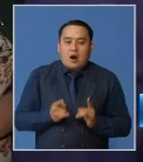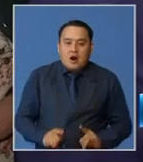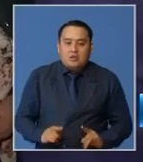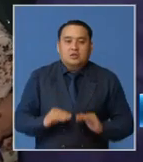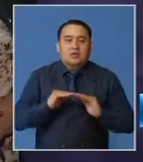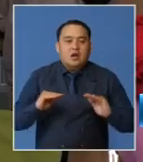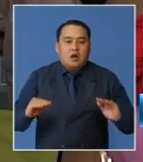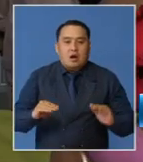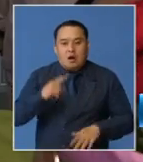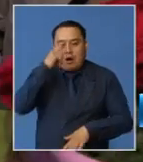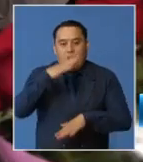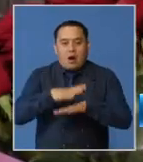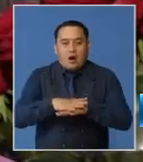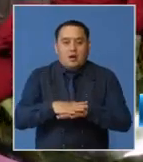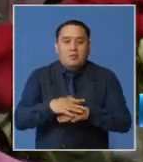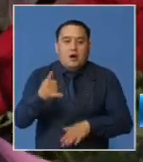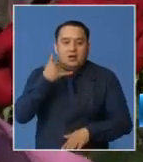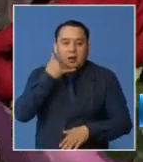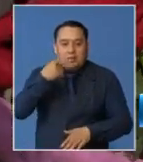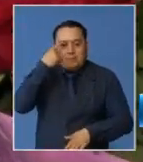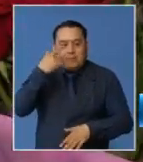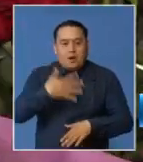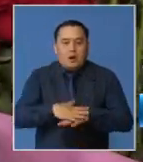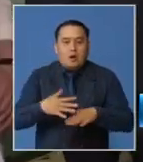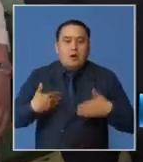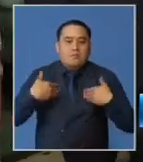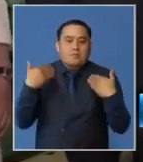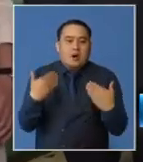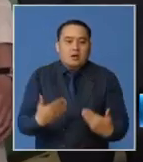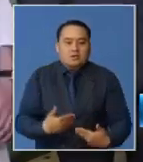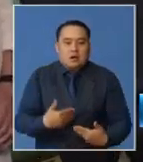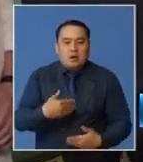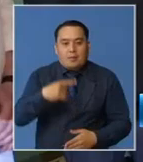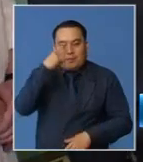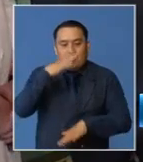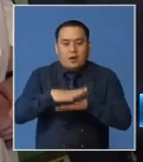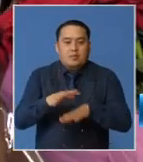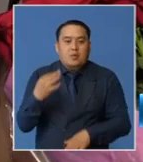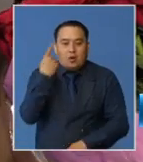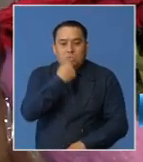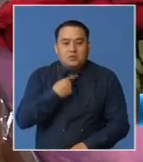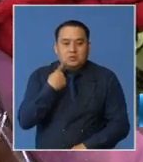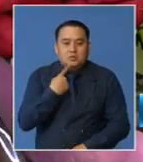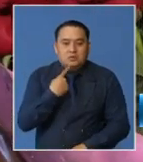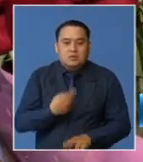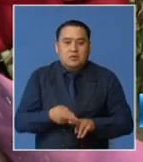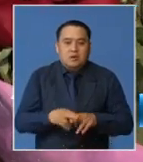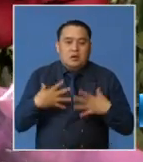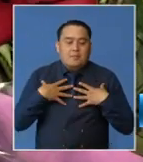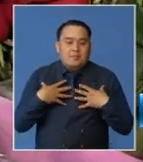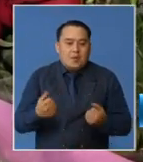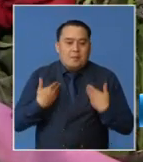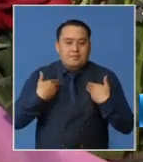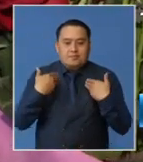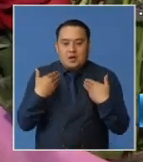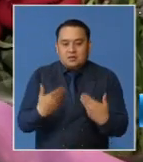малышей, новоиспеченных родителей по телефону поздравил аким Алматинской области Амандык Баталов. Я поздравляю